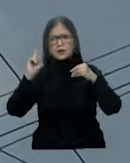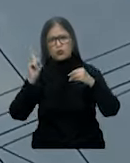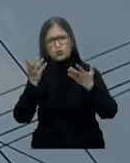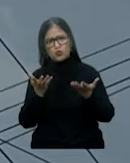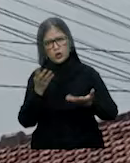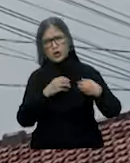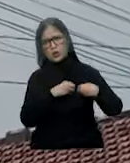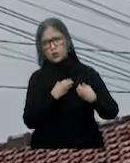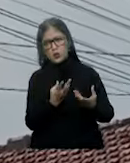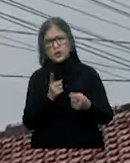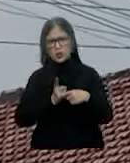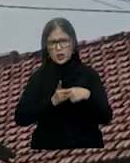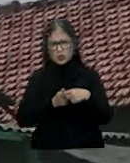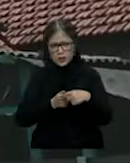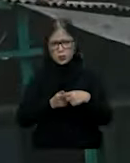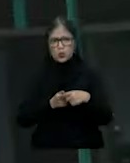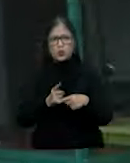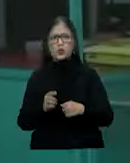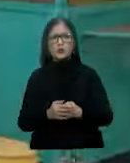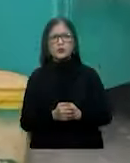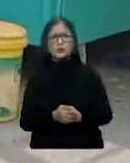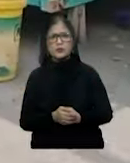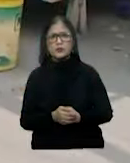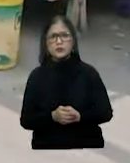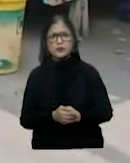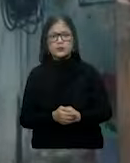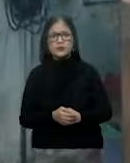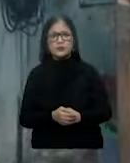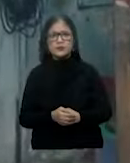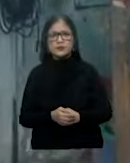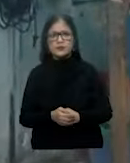Dari Surabaya, Jawa Timur, Yuda Prawira, iNews, melaporkan.